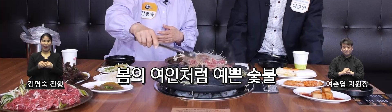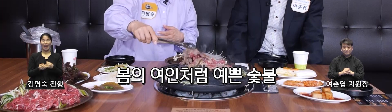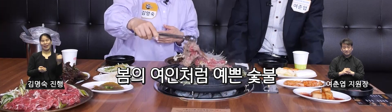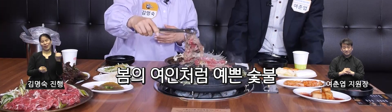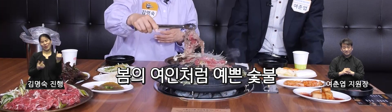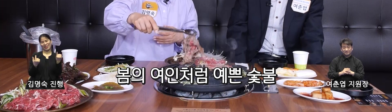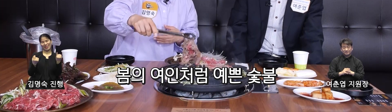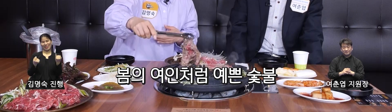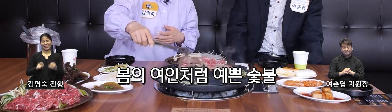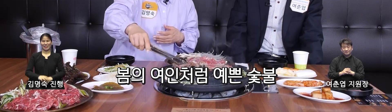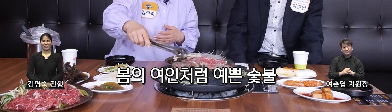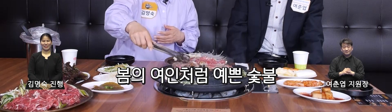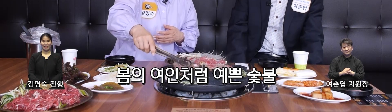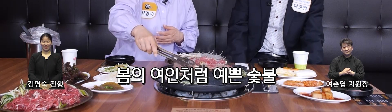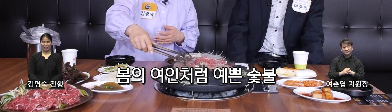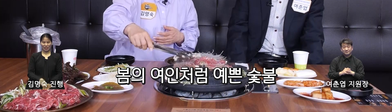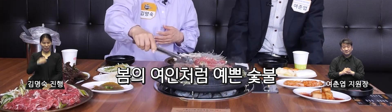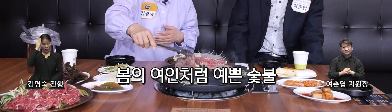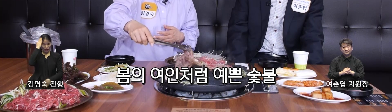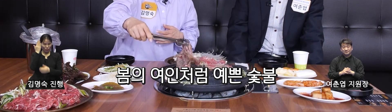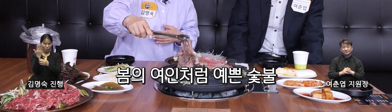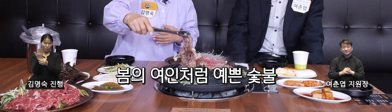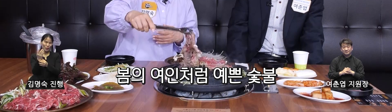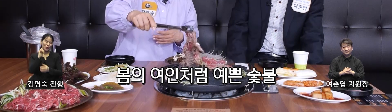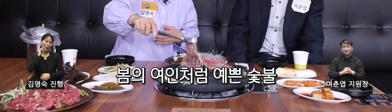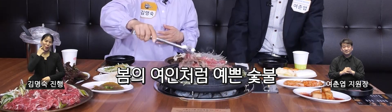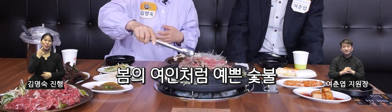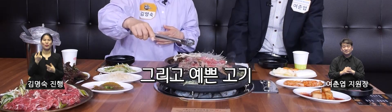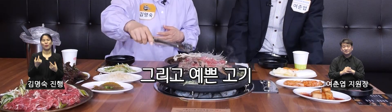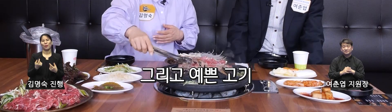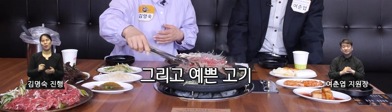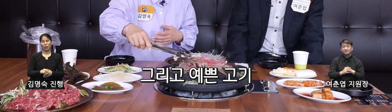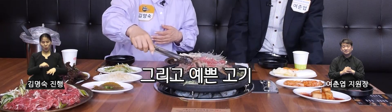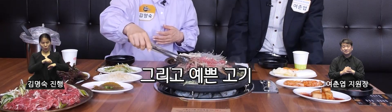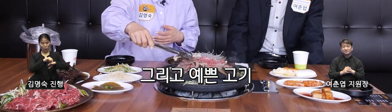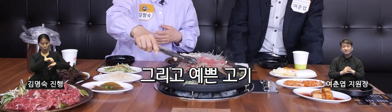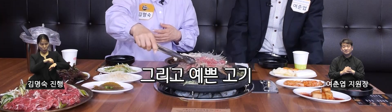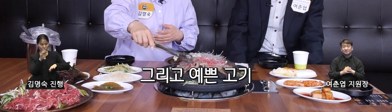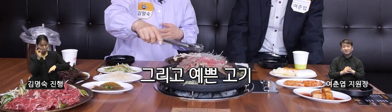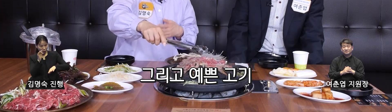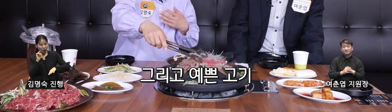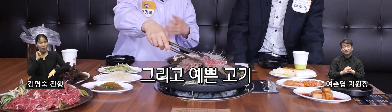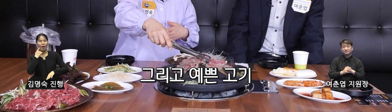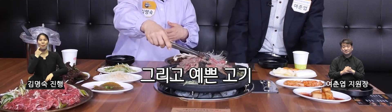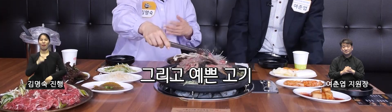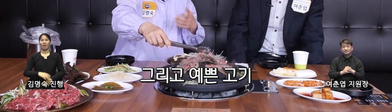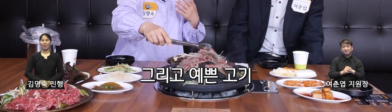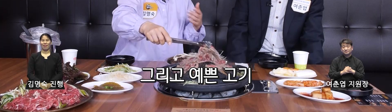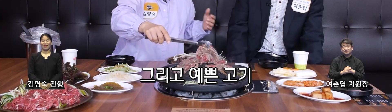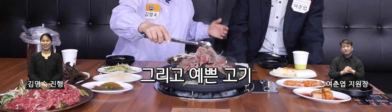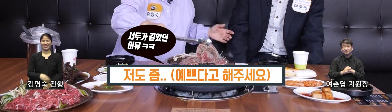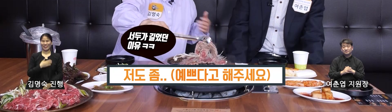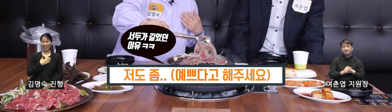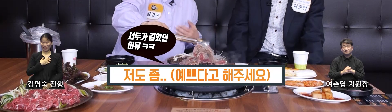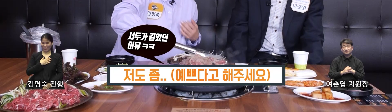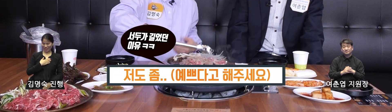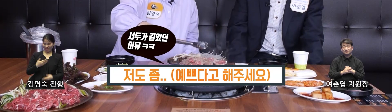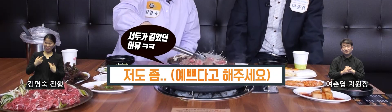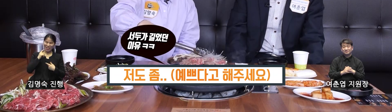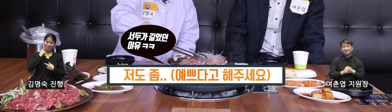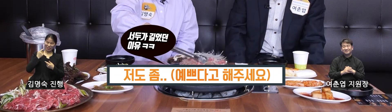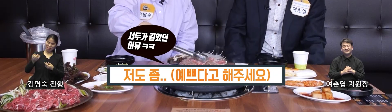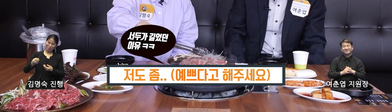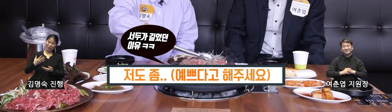같이 하, 숯불도 예쁘고 고기도 예쁘고 그럼 저도 살짝 저도